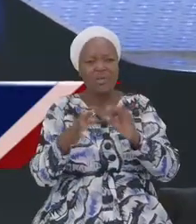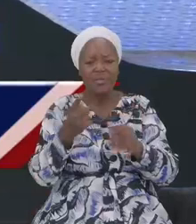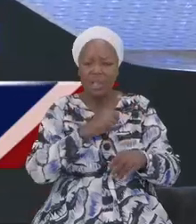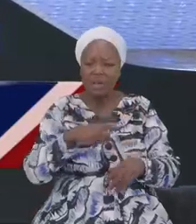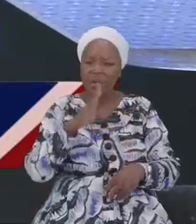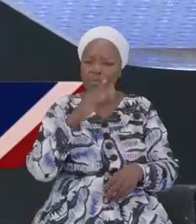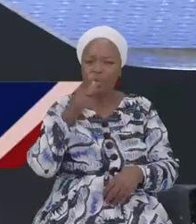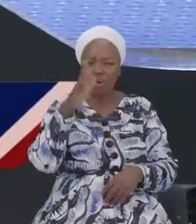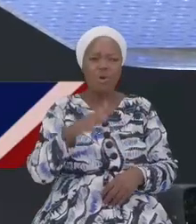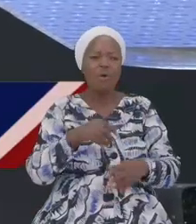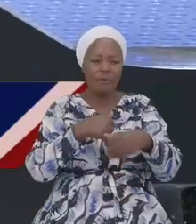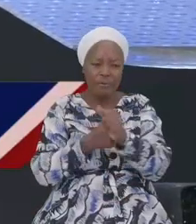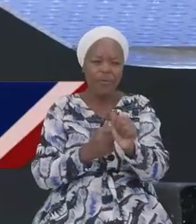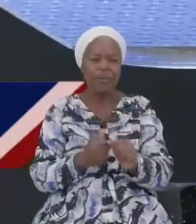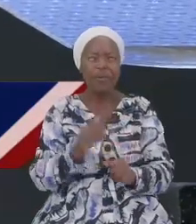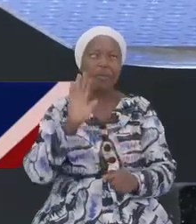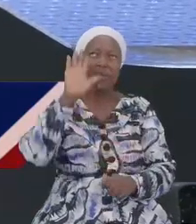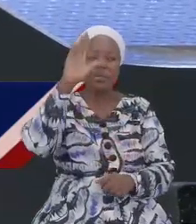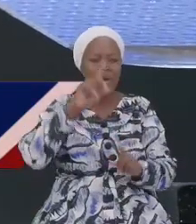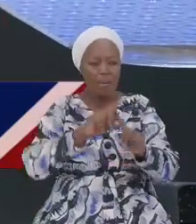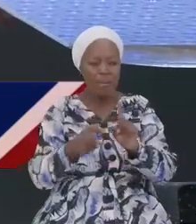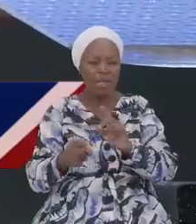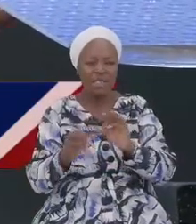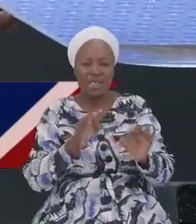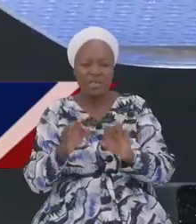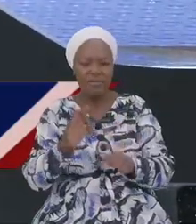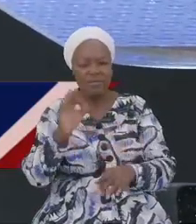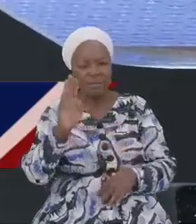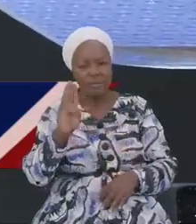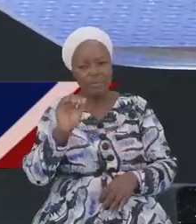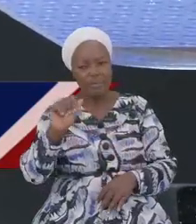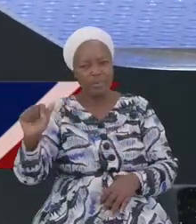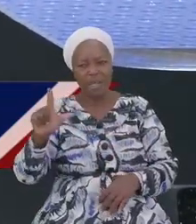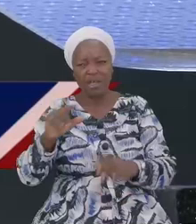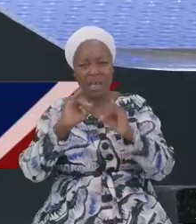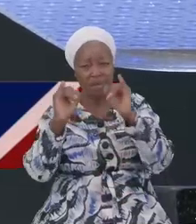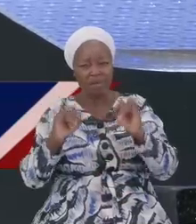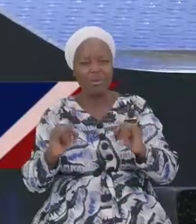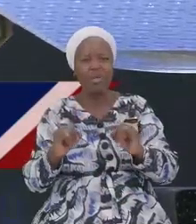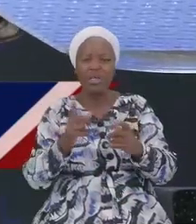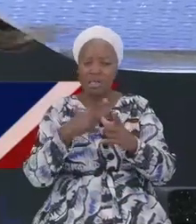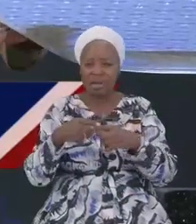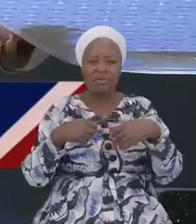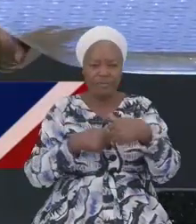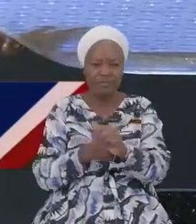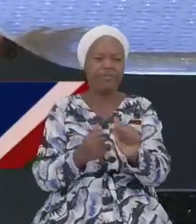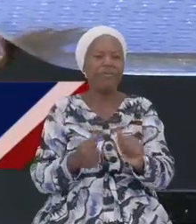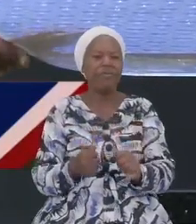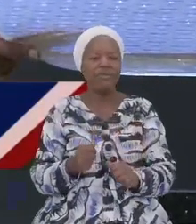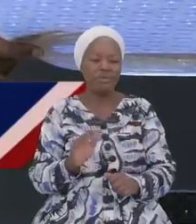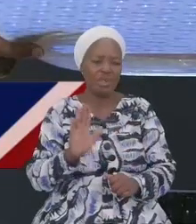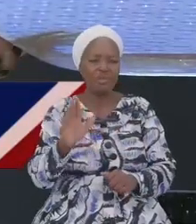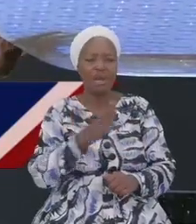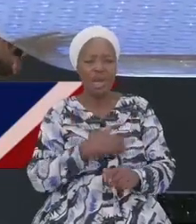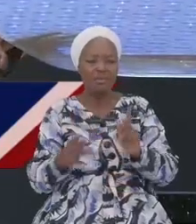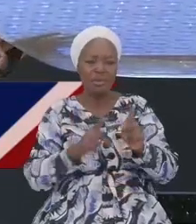quand clocherez-vous des deux côtés? Si l'Éternel est Dieu, allez après lui. Et si c'est Baal, allez après Baal. » Le peuple